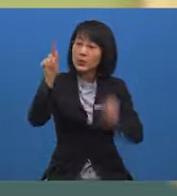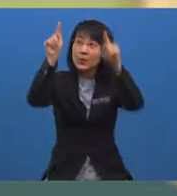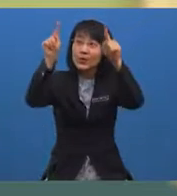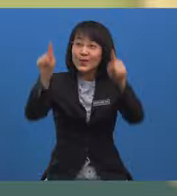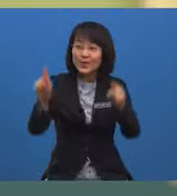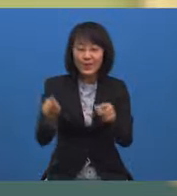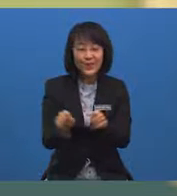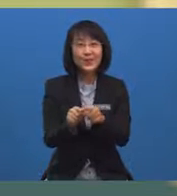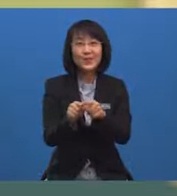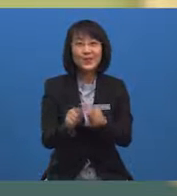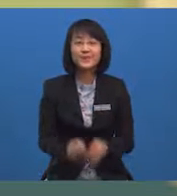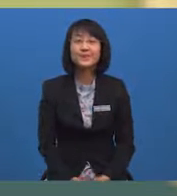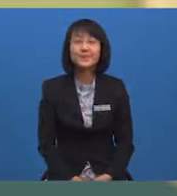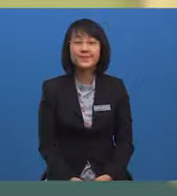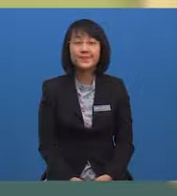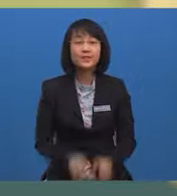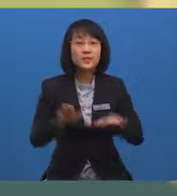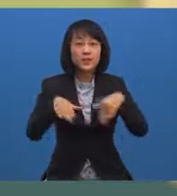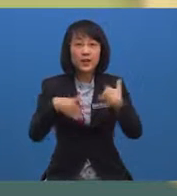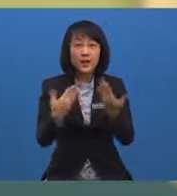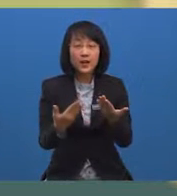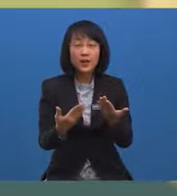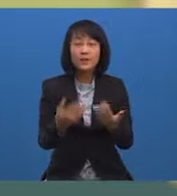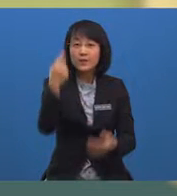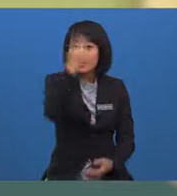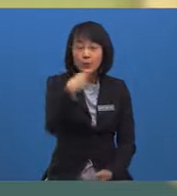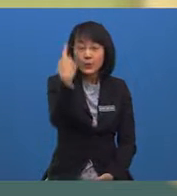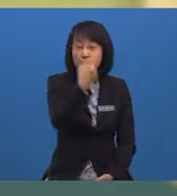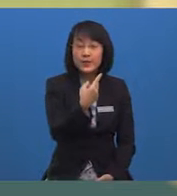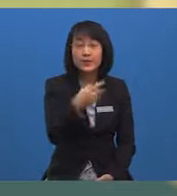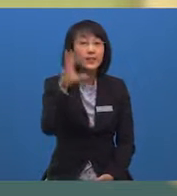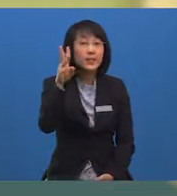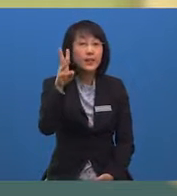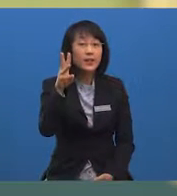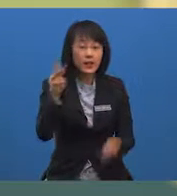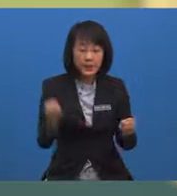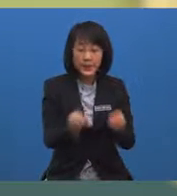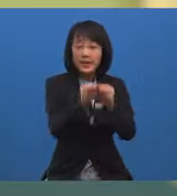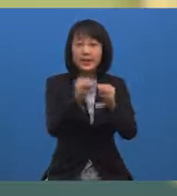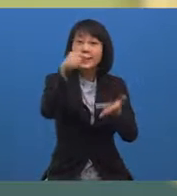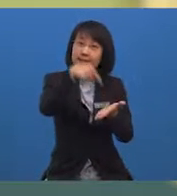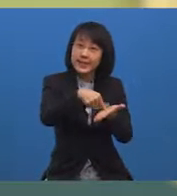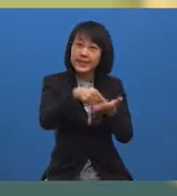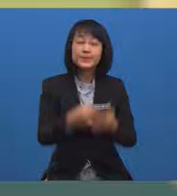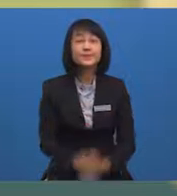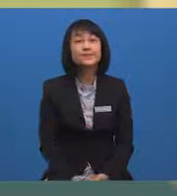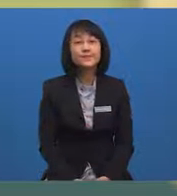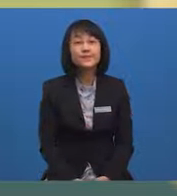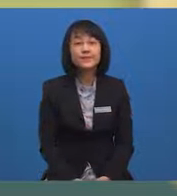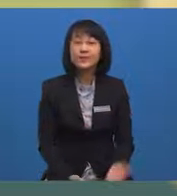Bagaimana rupa keenam-enam bentuk magnet ini? Murid-murid, mari kita